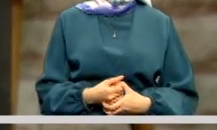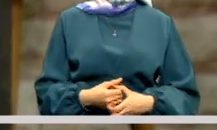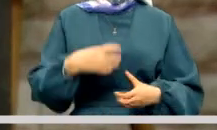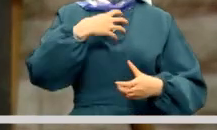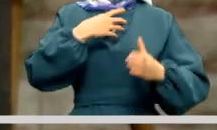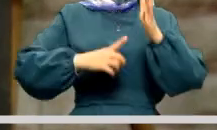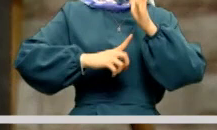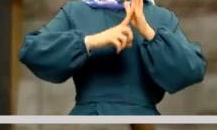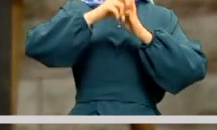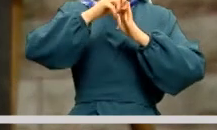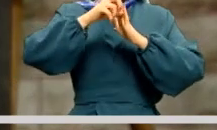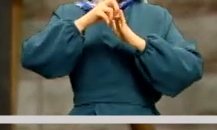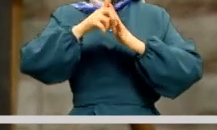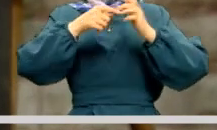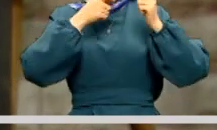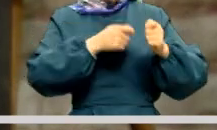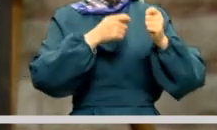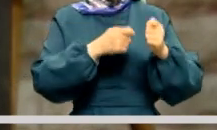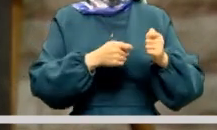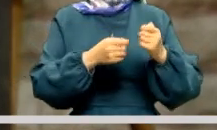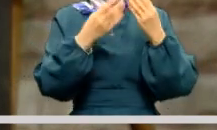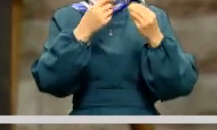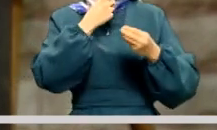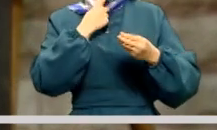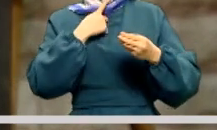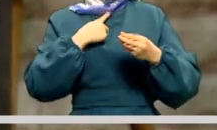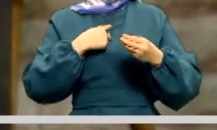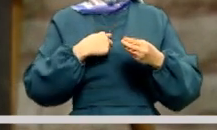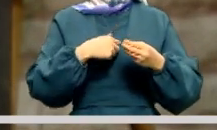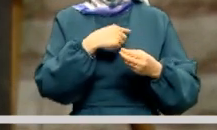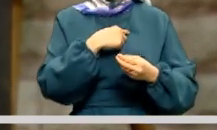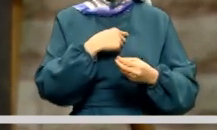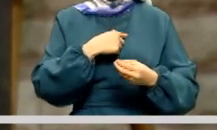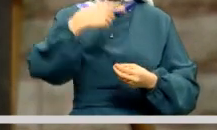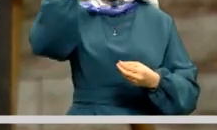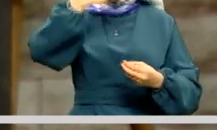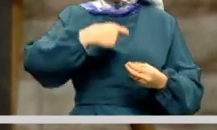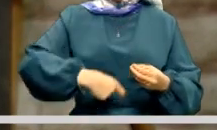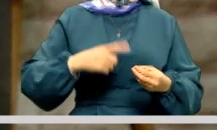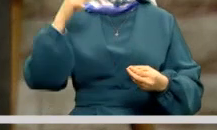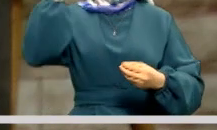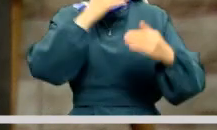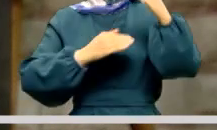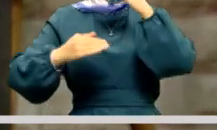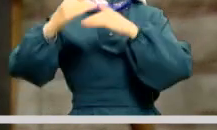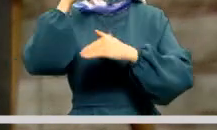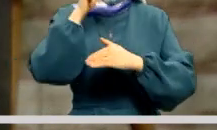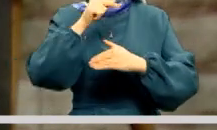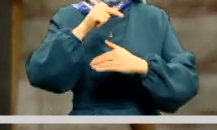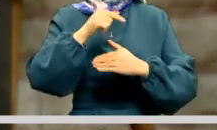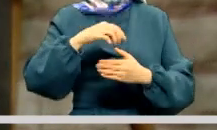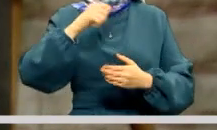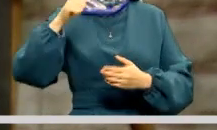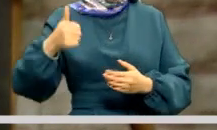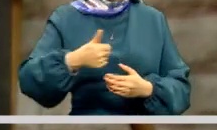tezkiye etmiş güzelleştirilmiş geliştirmiş nefse kişiliğe de Allahu Teala böyle bir ayrı bir